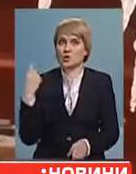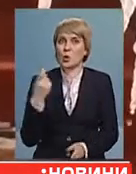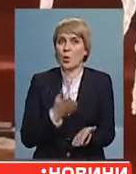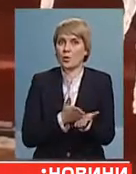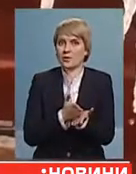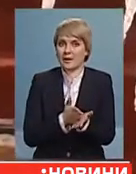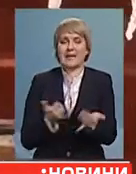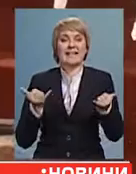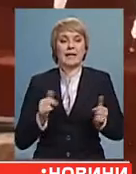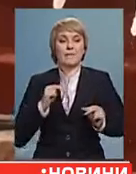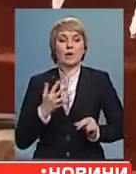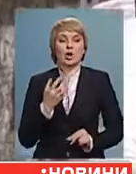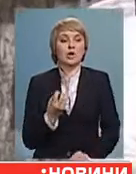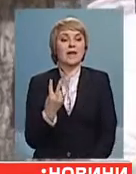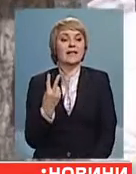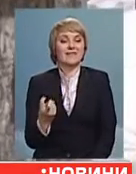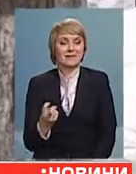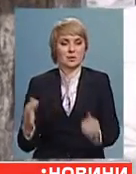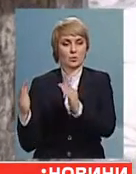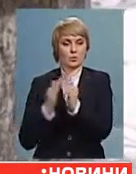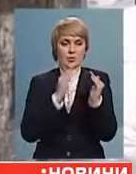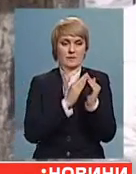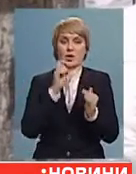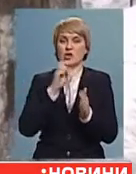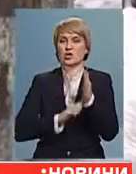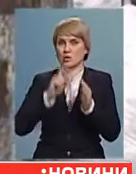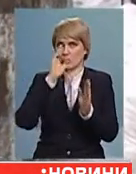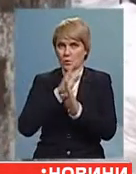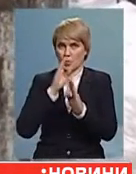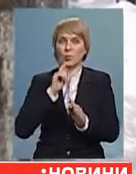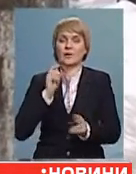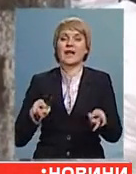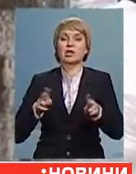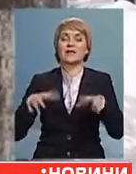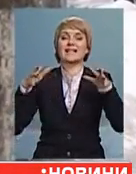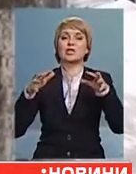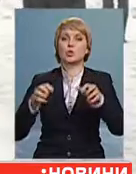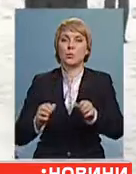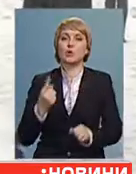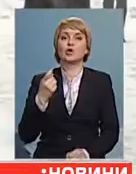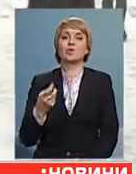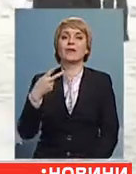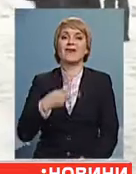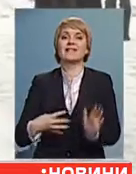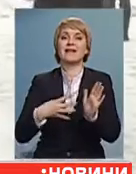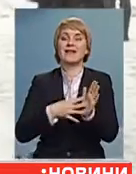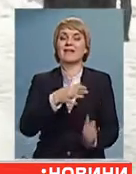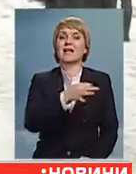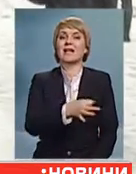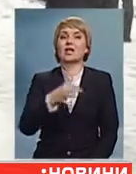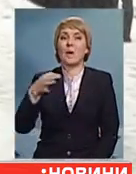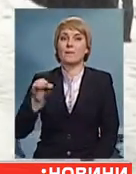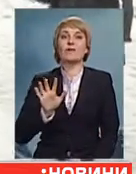Нині працюють ще на 200 будинках. Через негоду в Україні залишаються знеструмленими 129 населених пунктів у